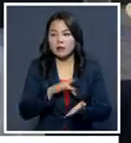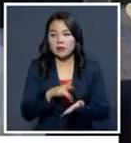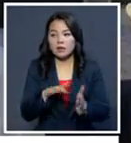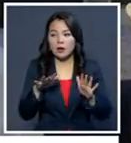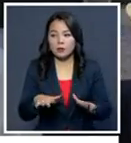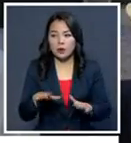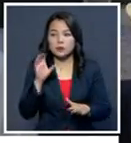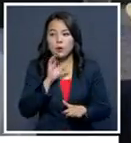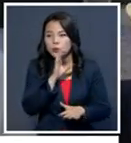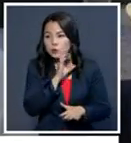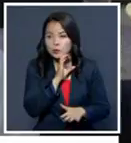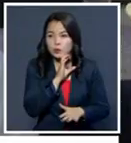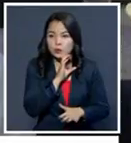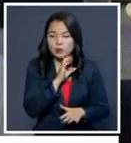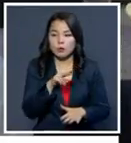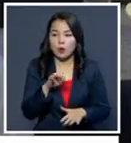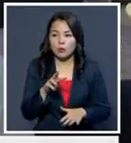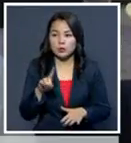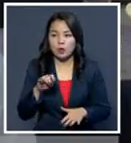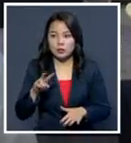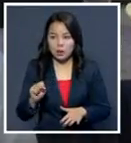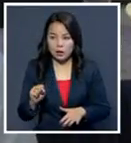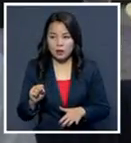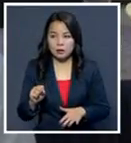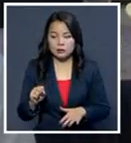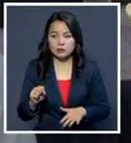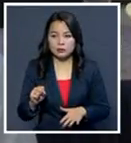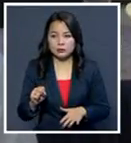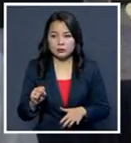қаламыздың солтүстік пром зонасында ол